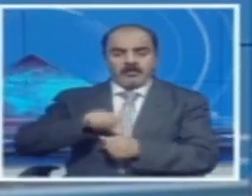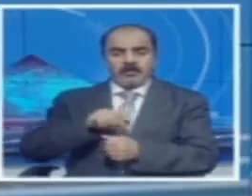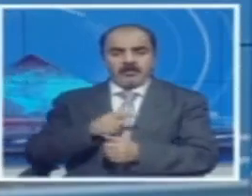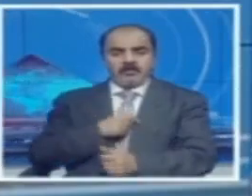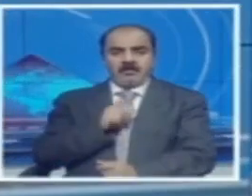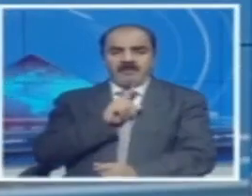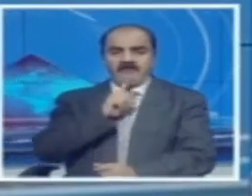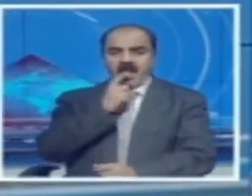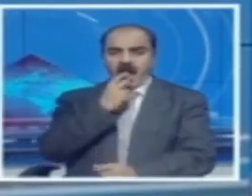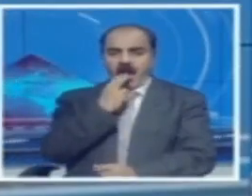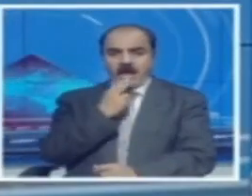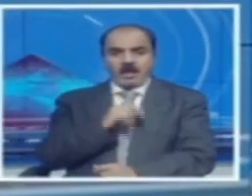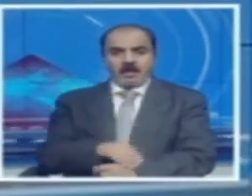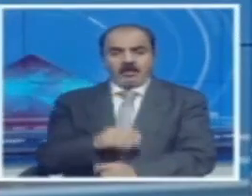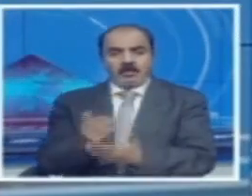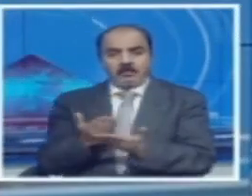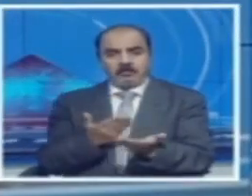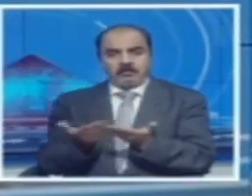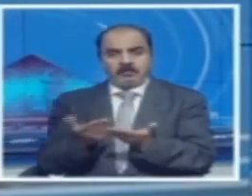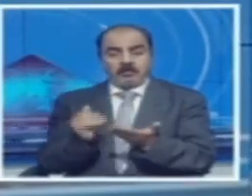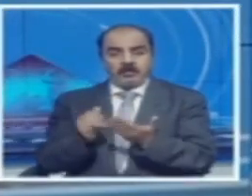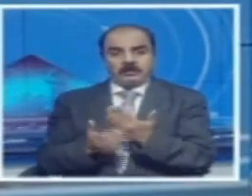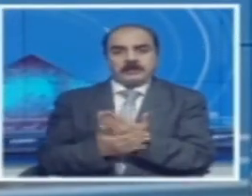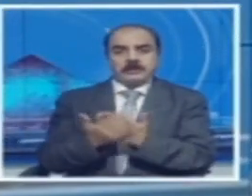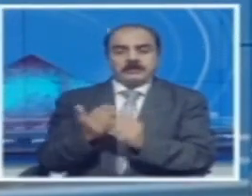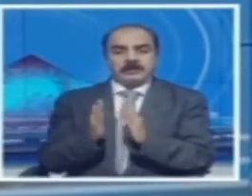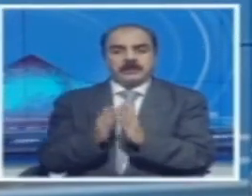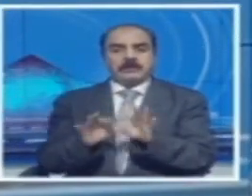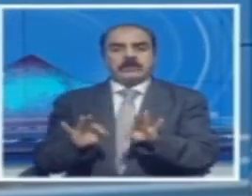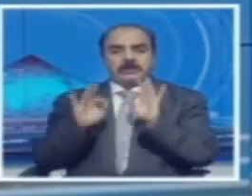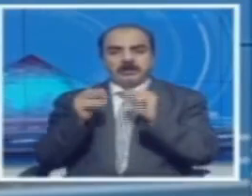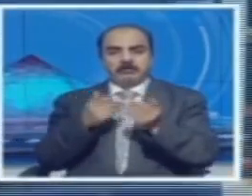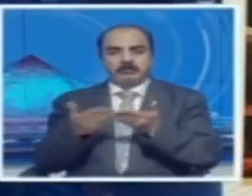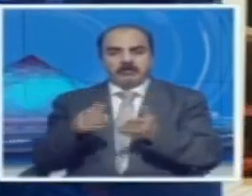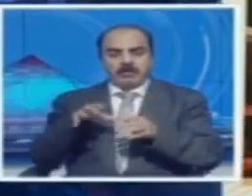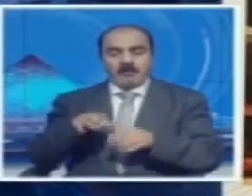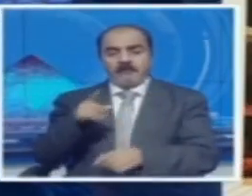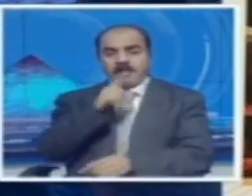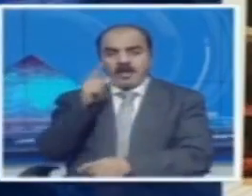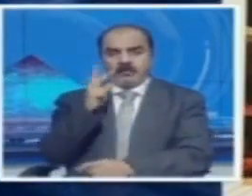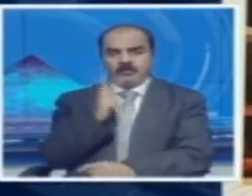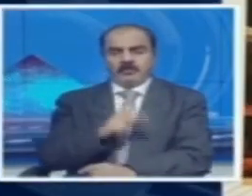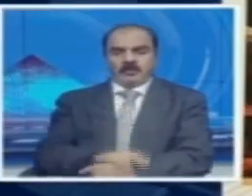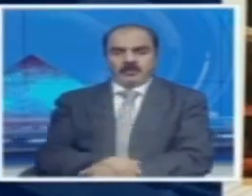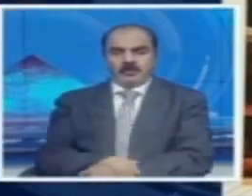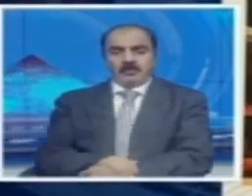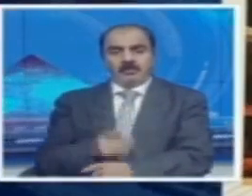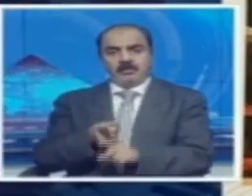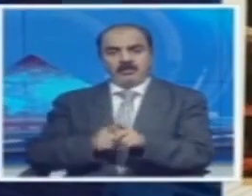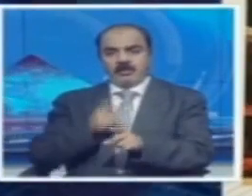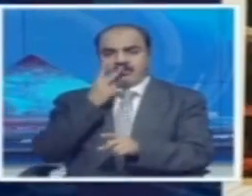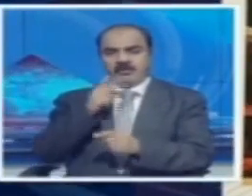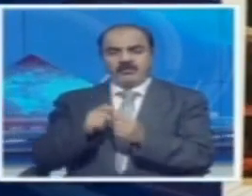دورية آفاق استراتيجية ومواكبتها لأهم وأحدث القضايا المطروحة على الساحتين الإقليمية